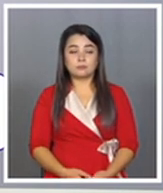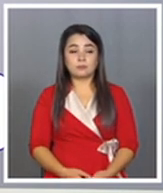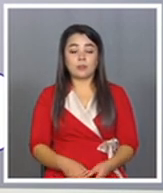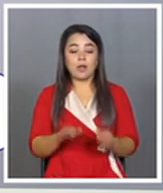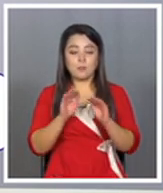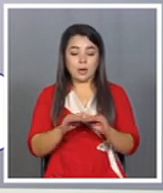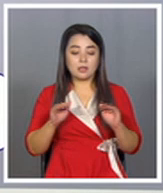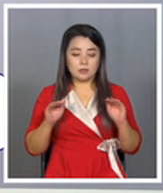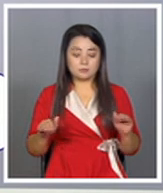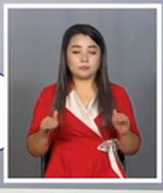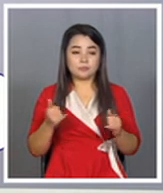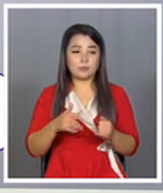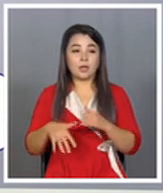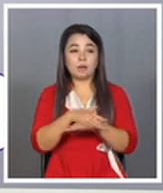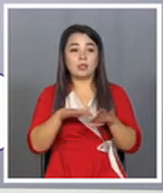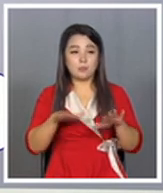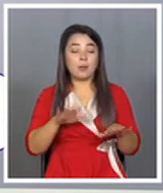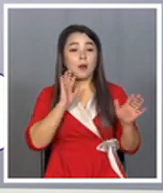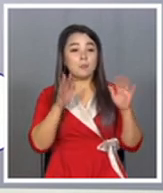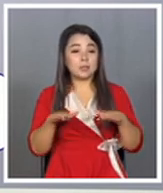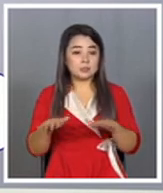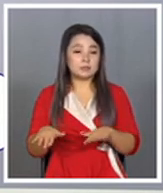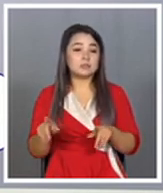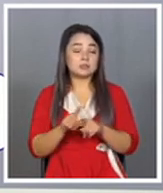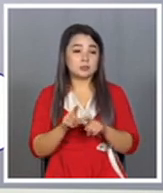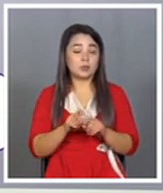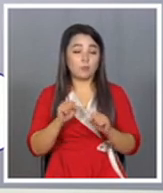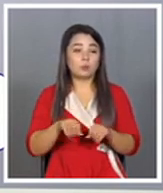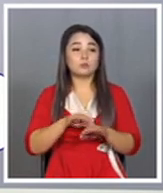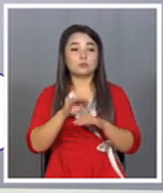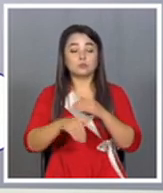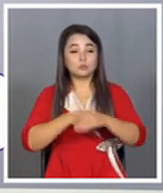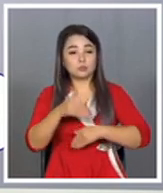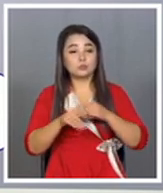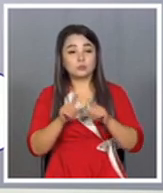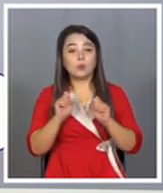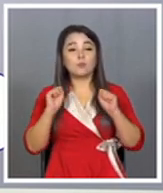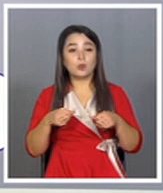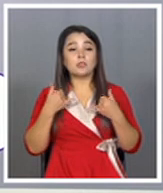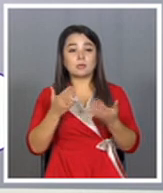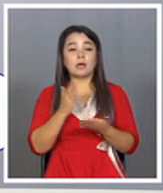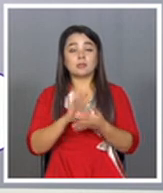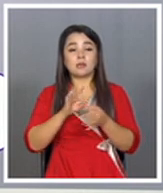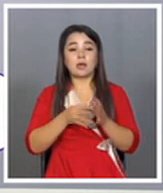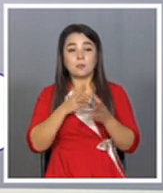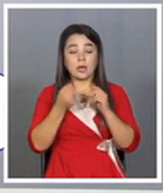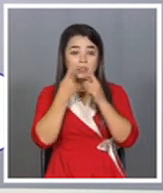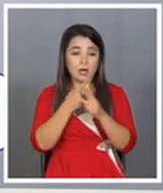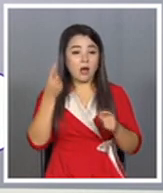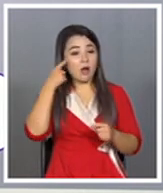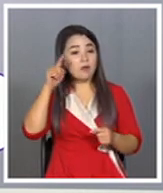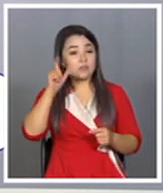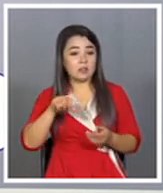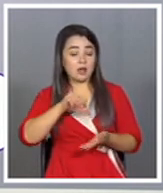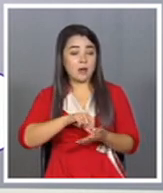балалар материктердің жүзуі мүмкін, яғни жүзіп жүруі мүмкіндігі туралы болжамның авторы